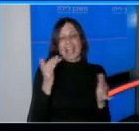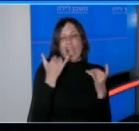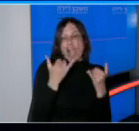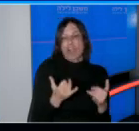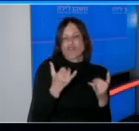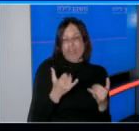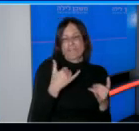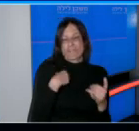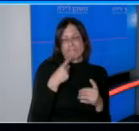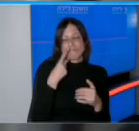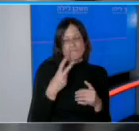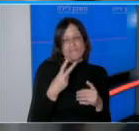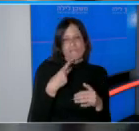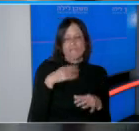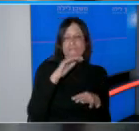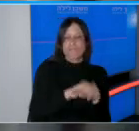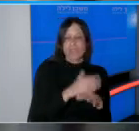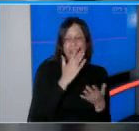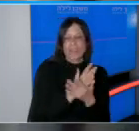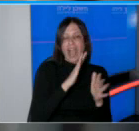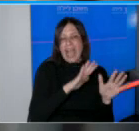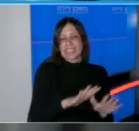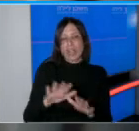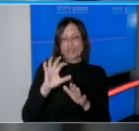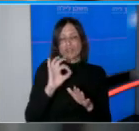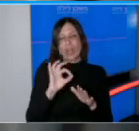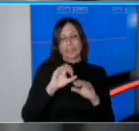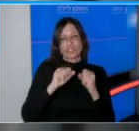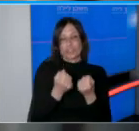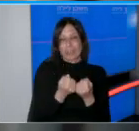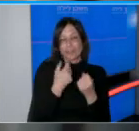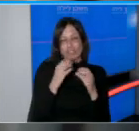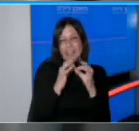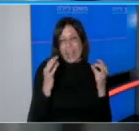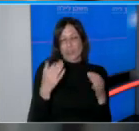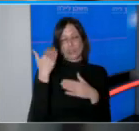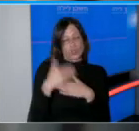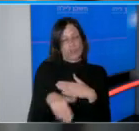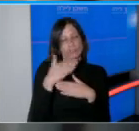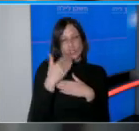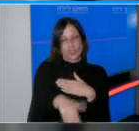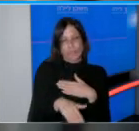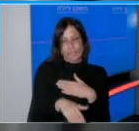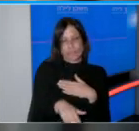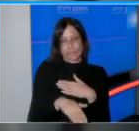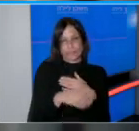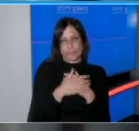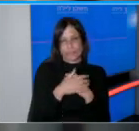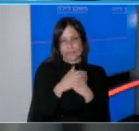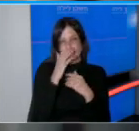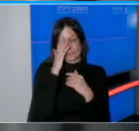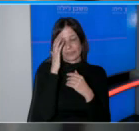אנחנו מגלים שעברנו כבר 10 חודשים של משבר, שהתחילו סוף סוף להכניס את כל הנושא הזה